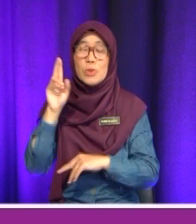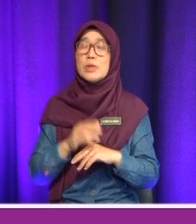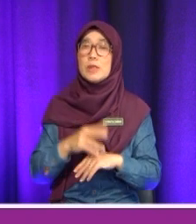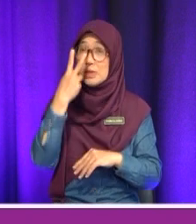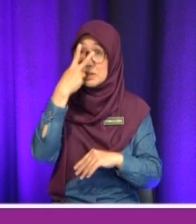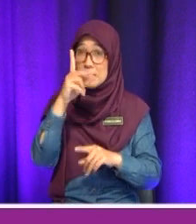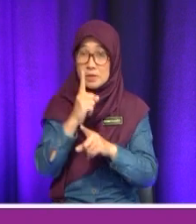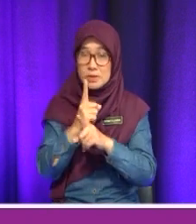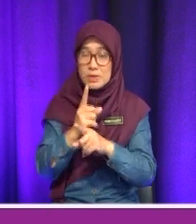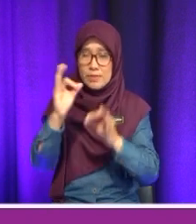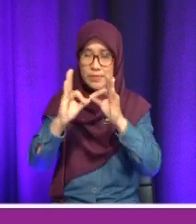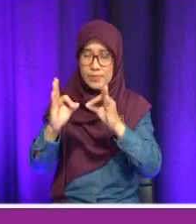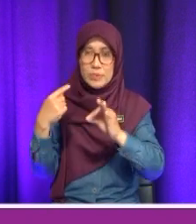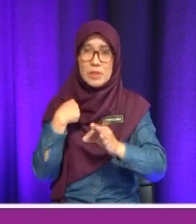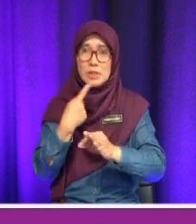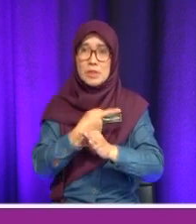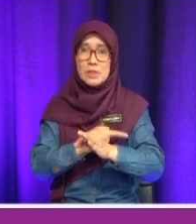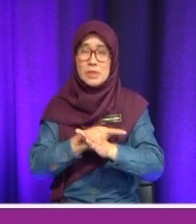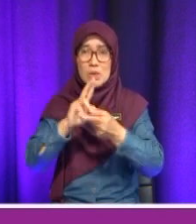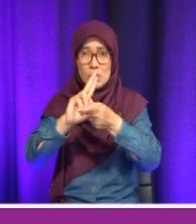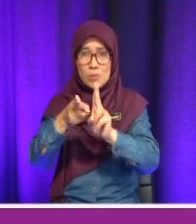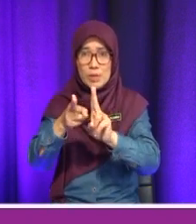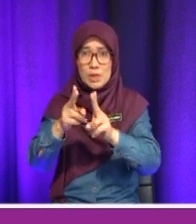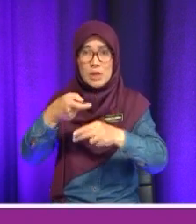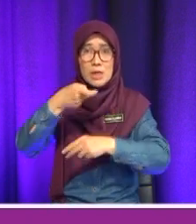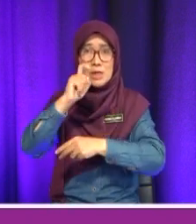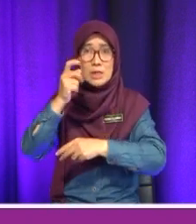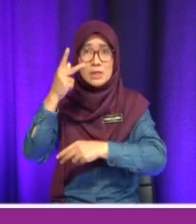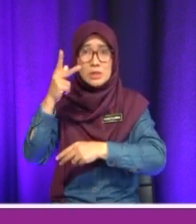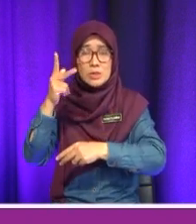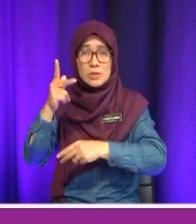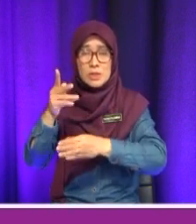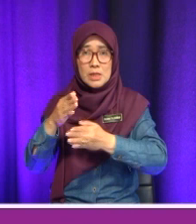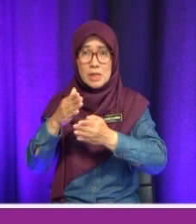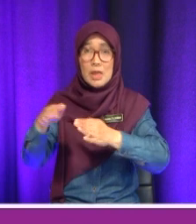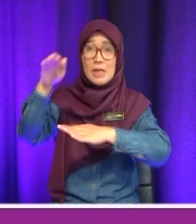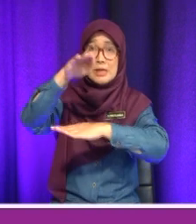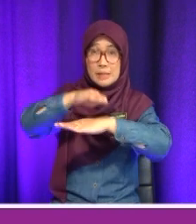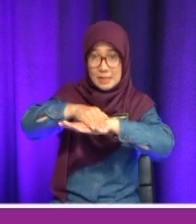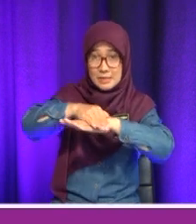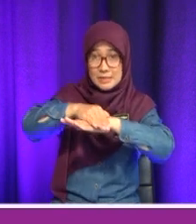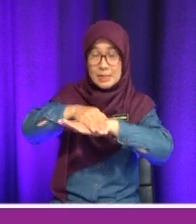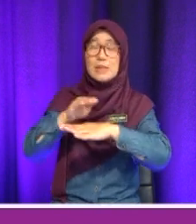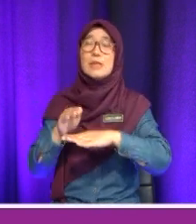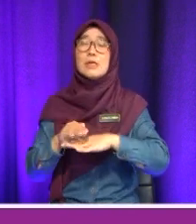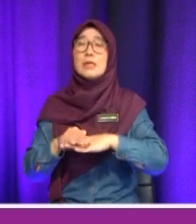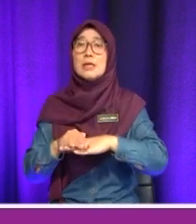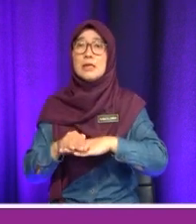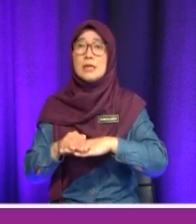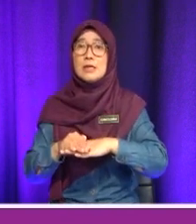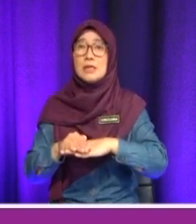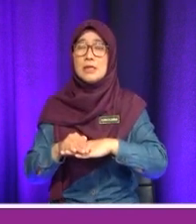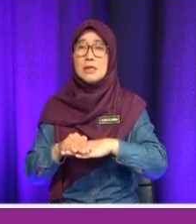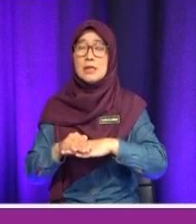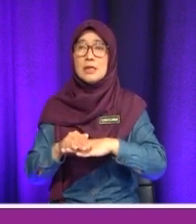dia kalau kita ubah kedudukan gelas kuning pada kedudukan di atas susunan kita baca kita baca tetap